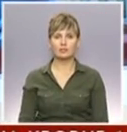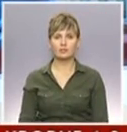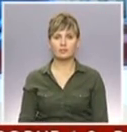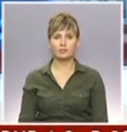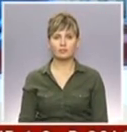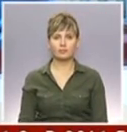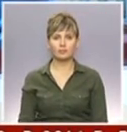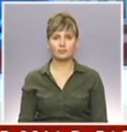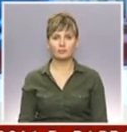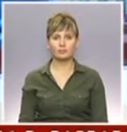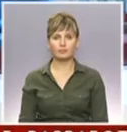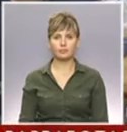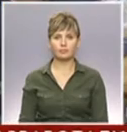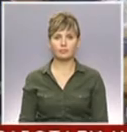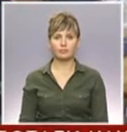Амина Абдрахманова.